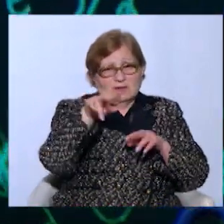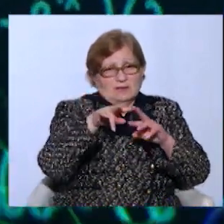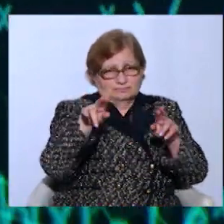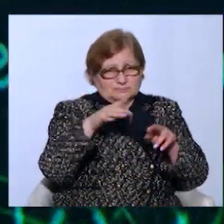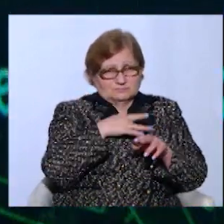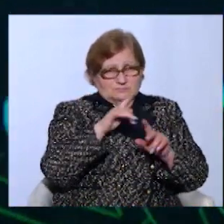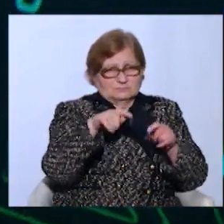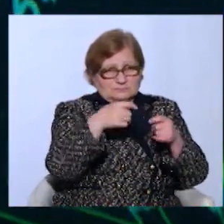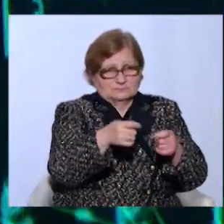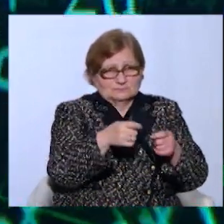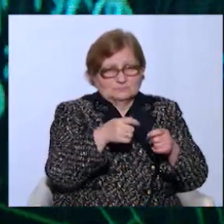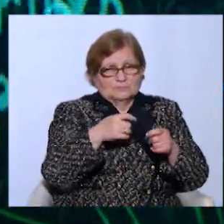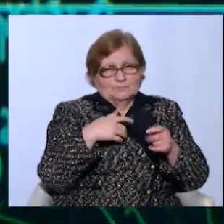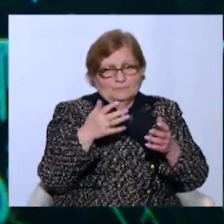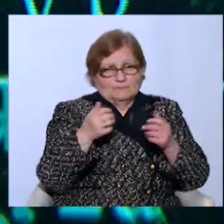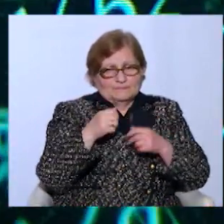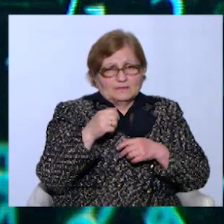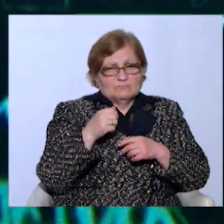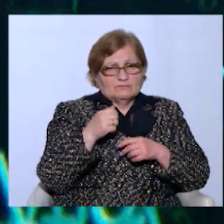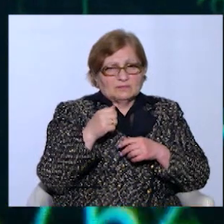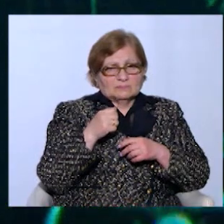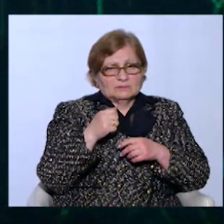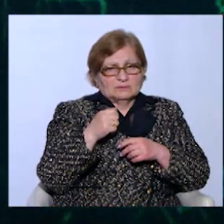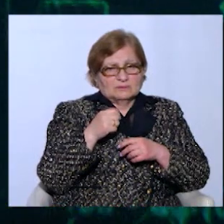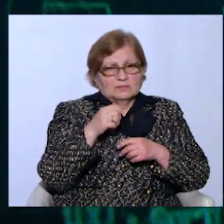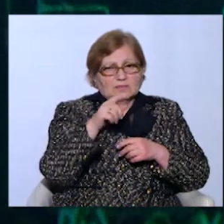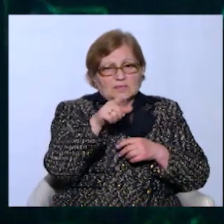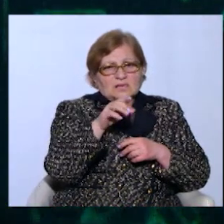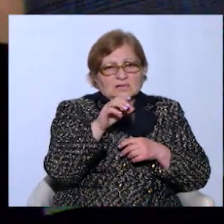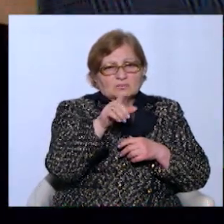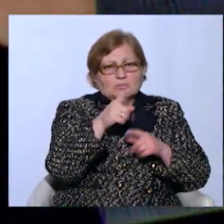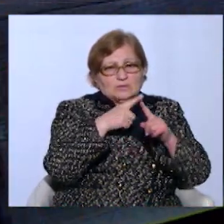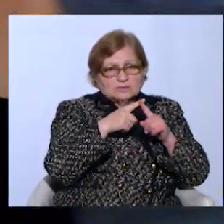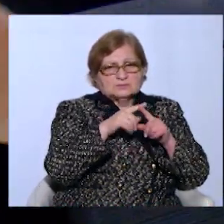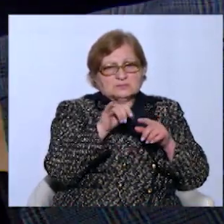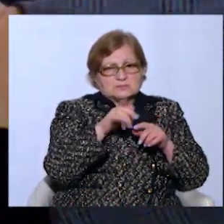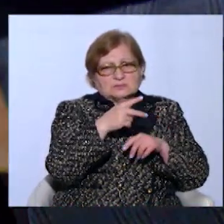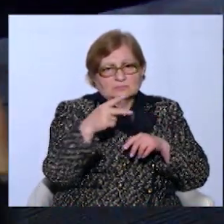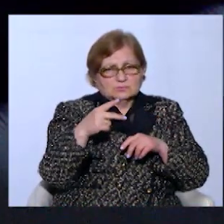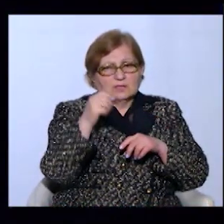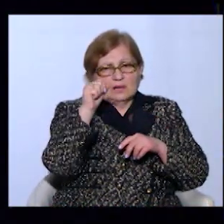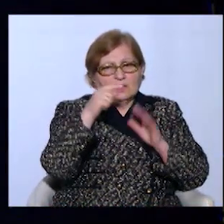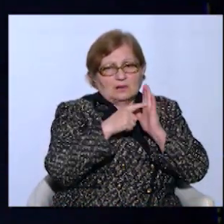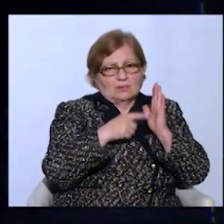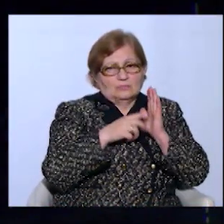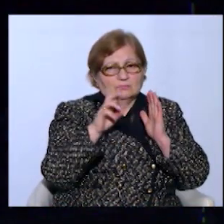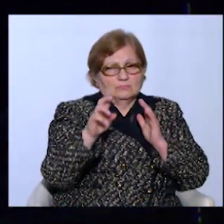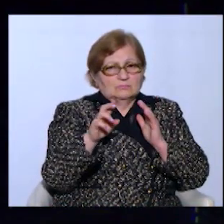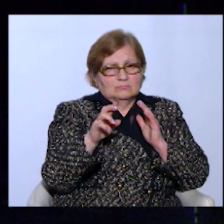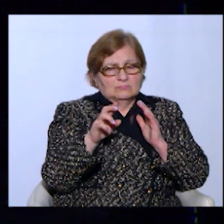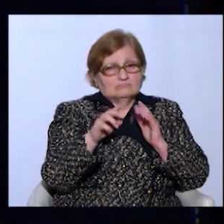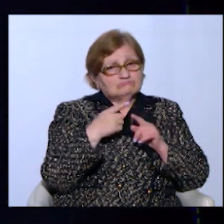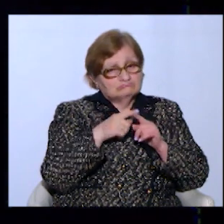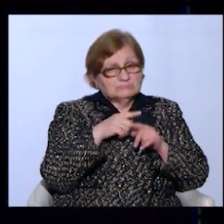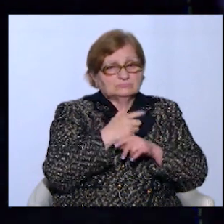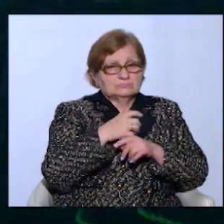შეიკვეცება და ჩვენ მივიღებთ a b-ზე. შესაბამისად ჩვენ ვიღებთ x-ი y-კი უდრის ა გაყოფილი ბ-ზე, რაც არის ძალიან ძალიან